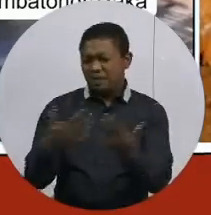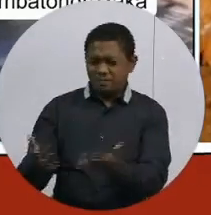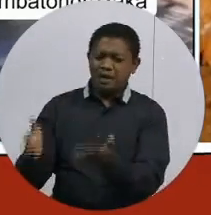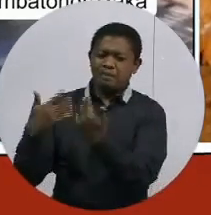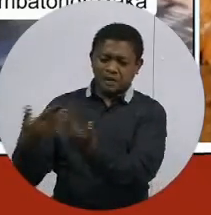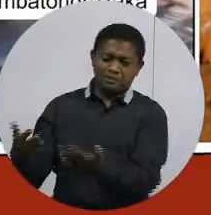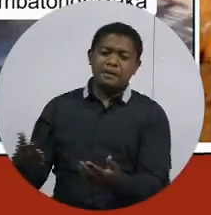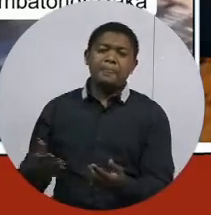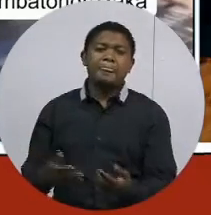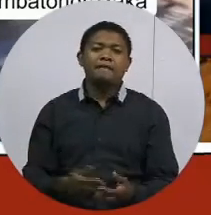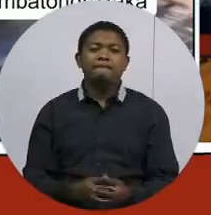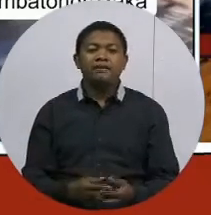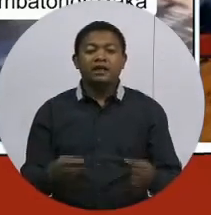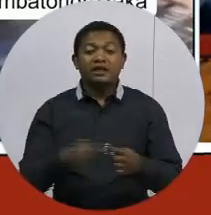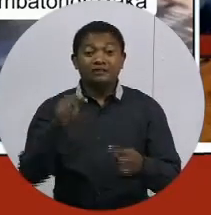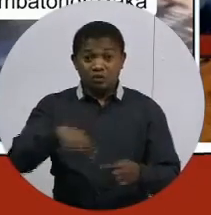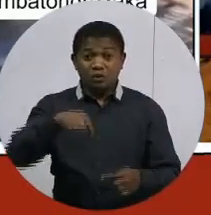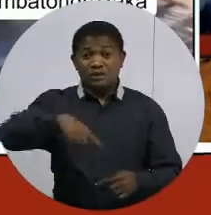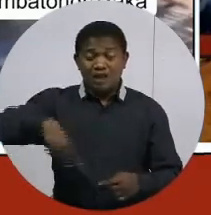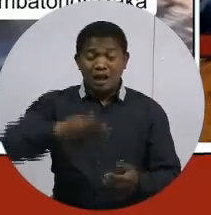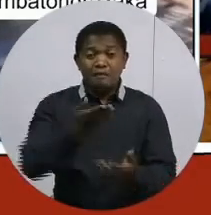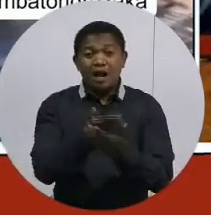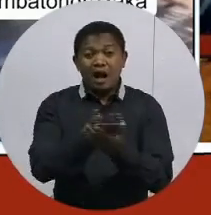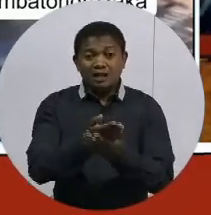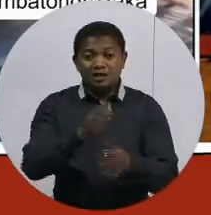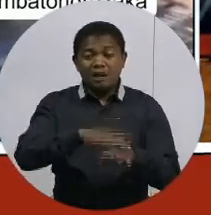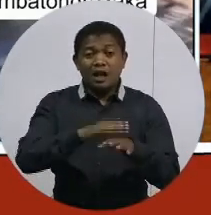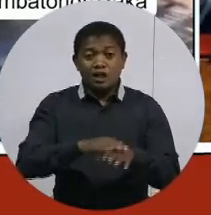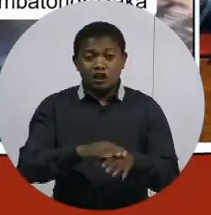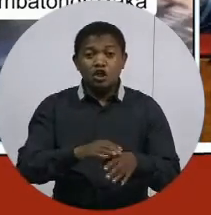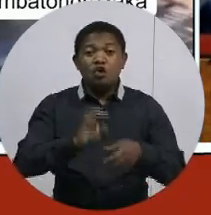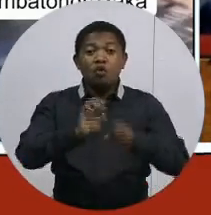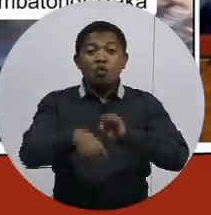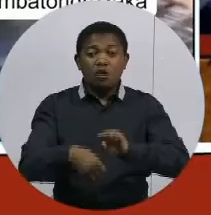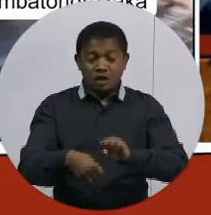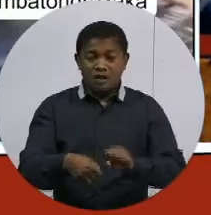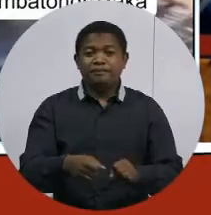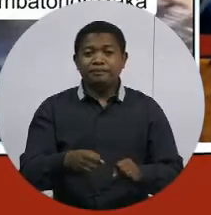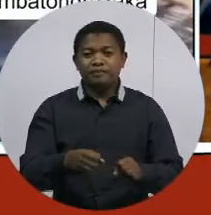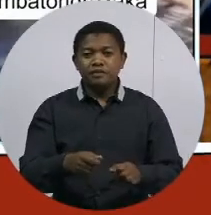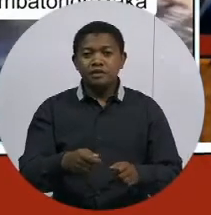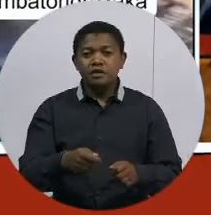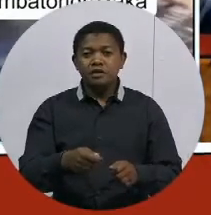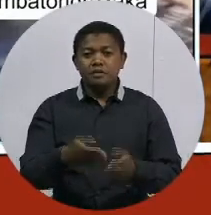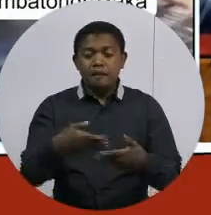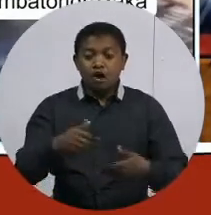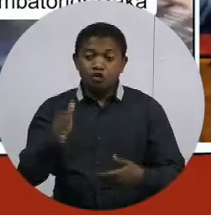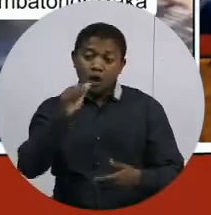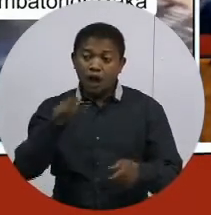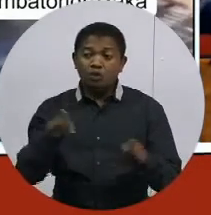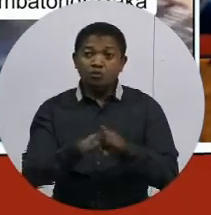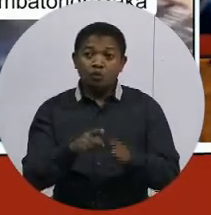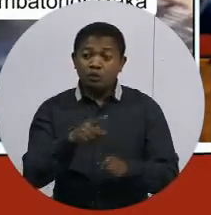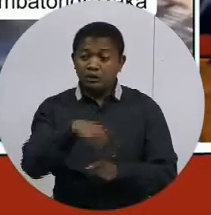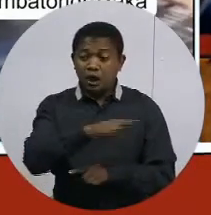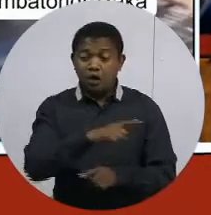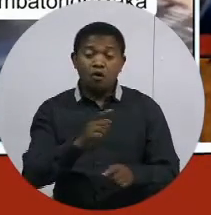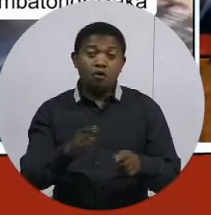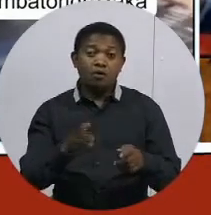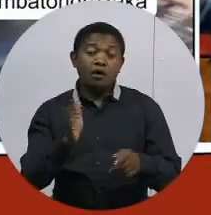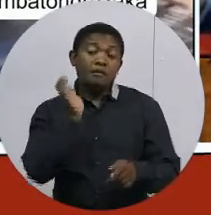nangataka momba ny olan'ny famatsindrana ao amin'ny tantanana Ambatondrazaka dia nangataka tamin'ny ramatoa ministre izay dia fahavaliany a ary